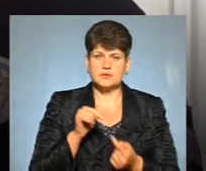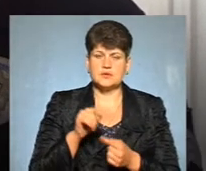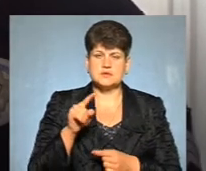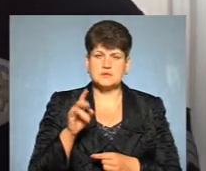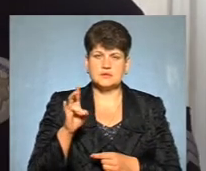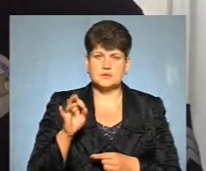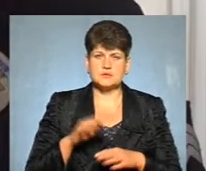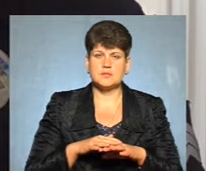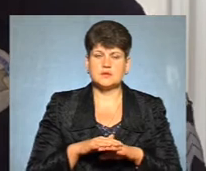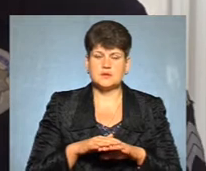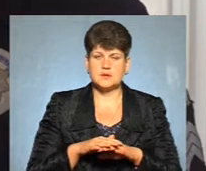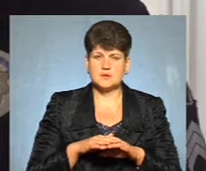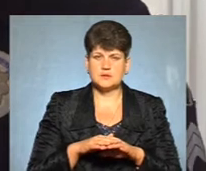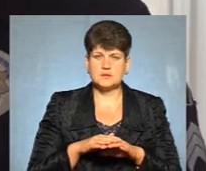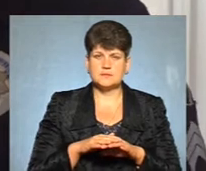з математики.